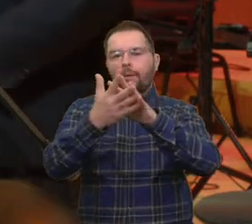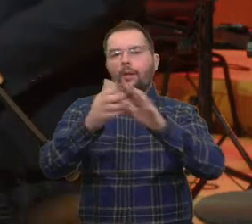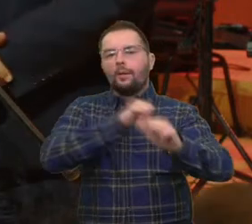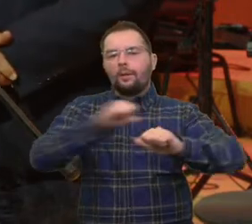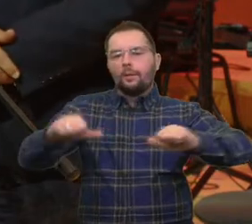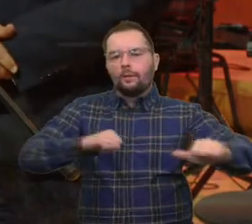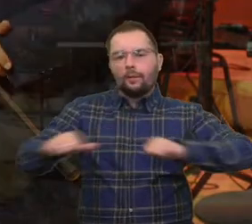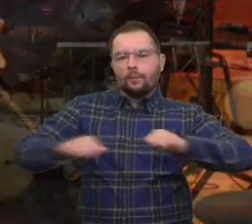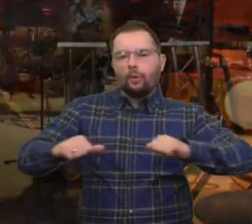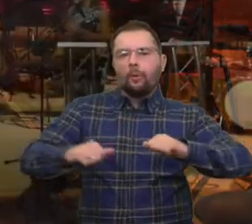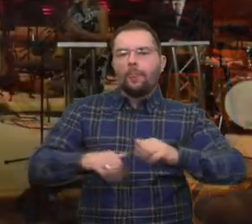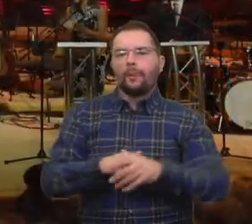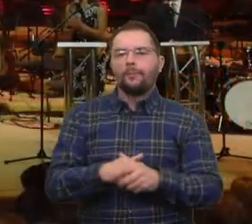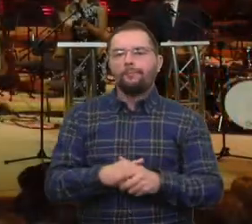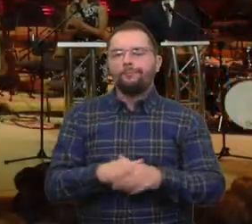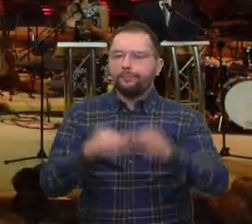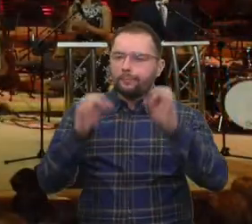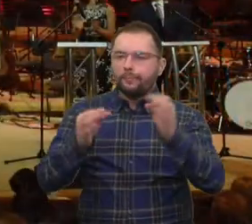otrzymują grawery.